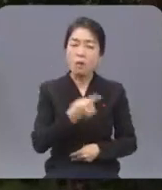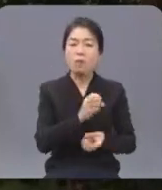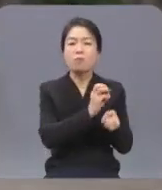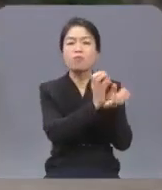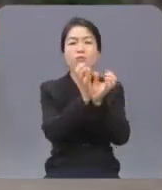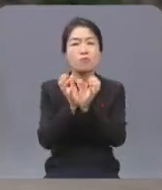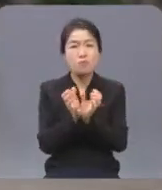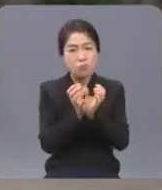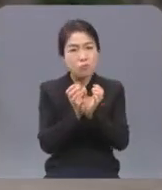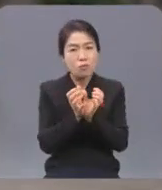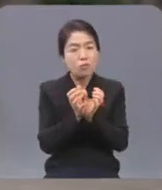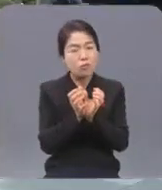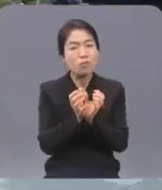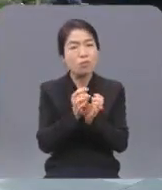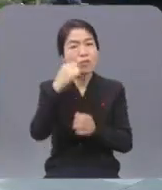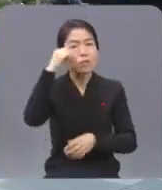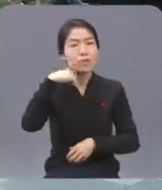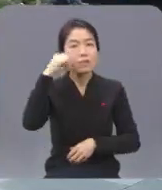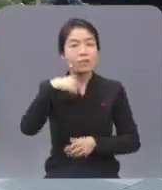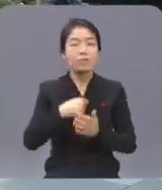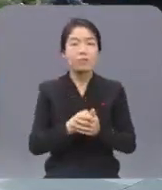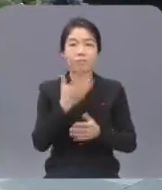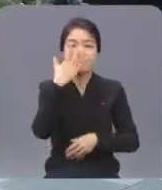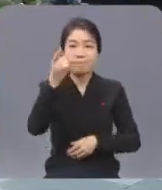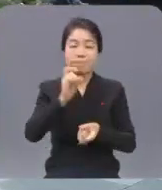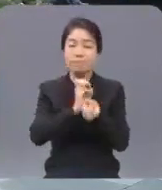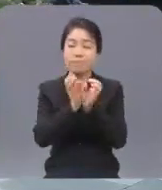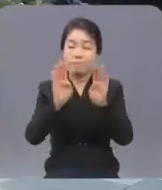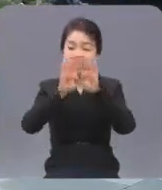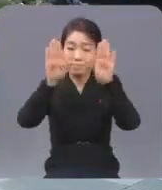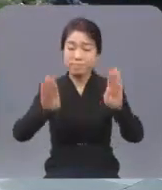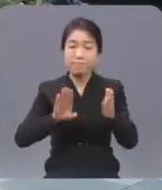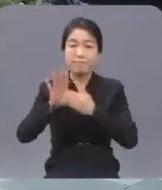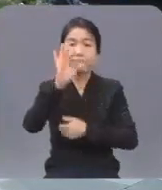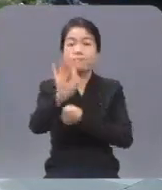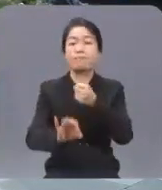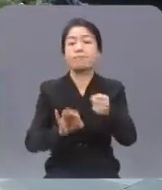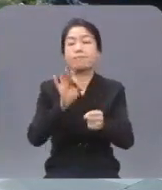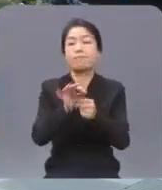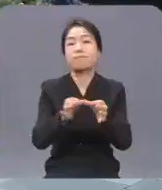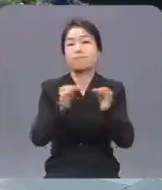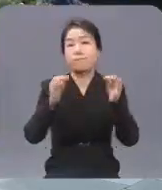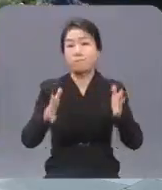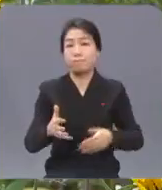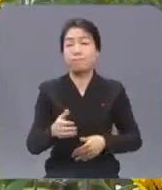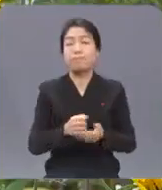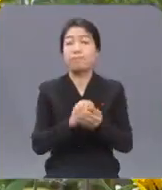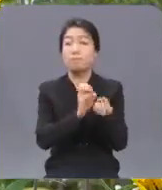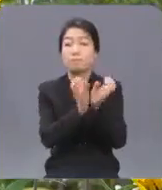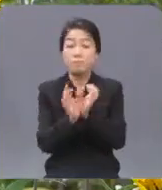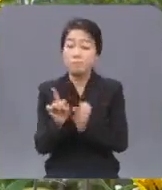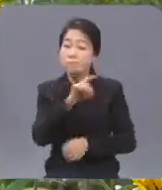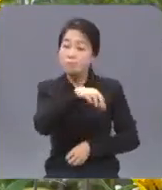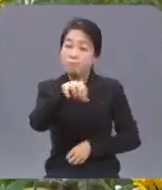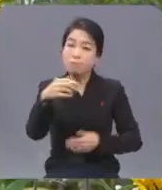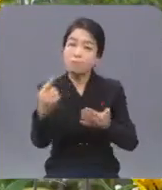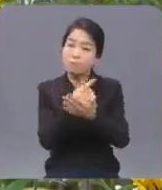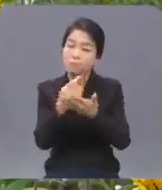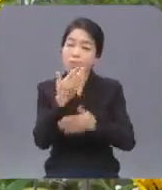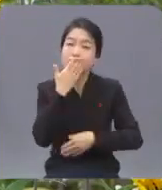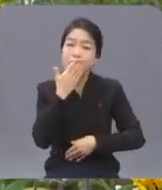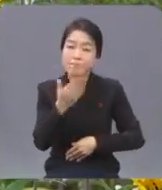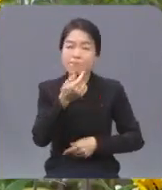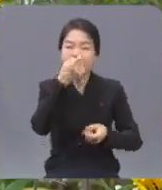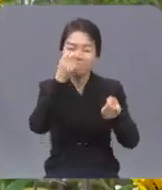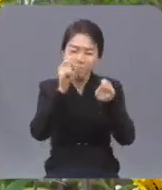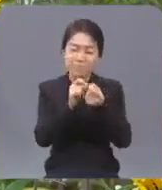있는 정원이 하나 생긴 느낌? 순천 정원 박람회 이후 10년, 정원은 이제 어디에서나 만날 수 있는